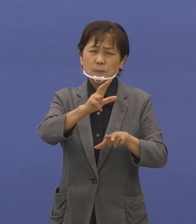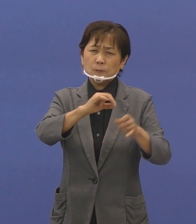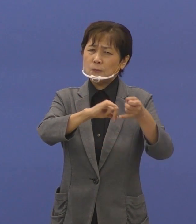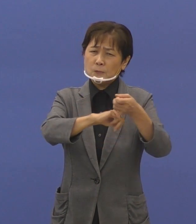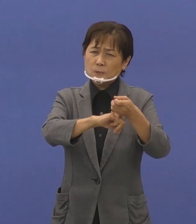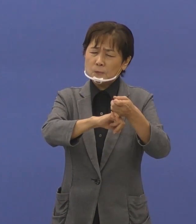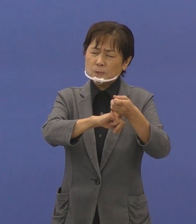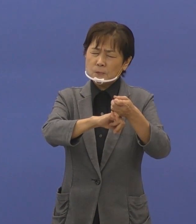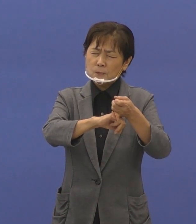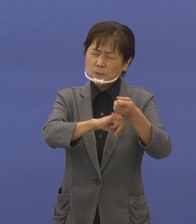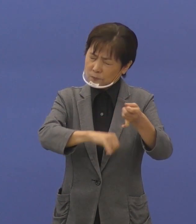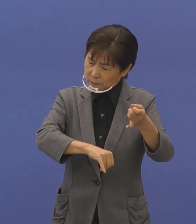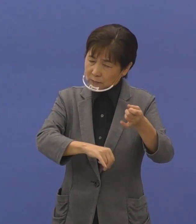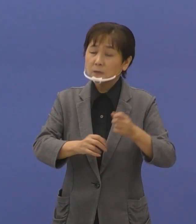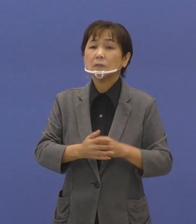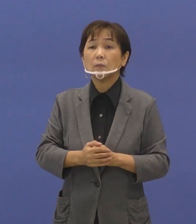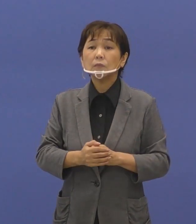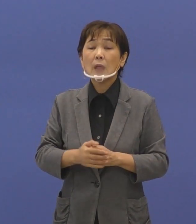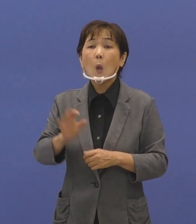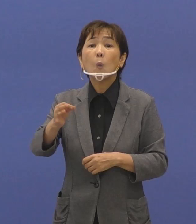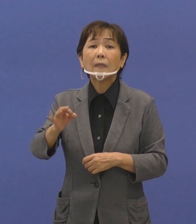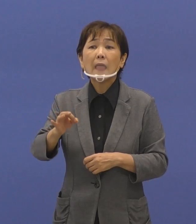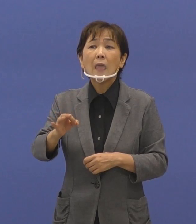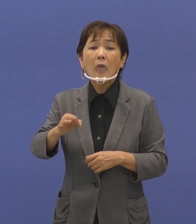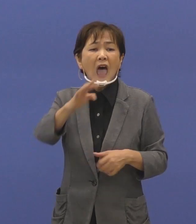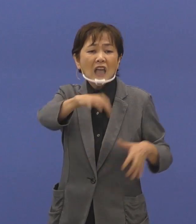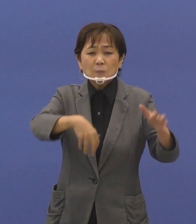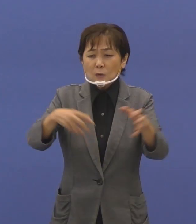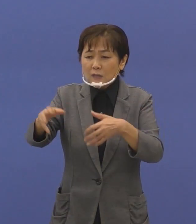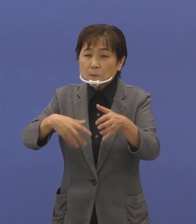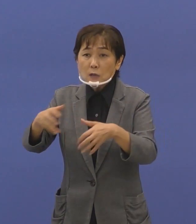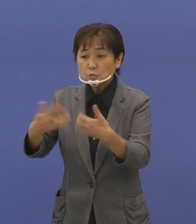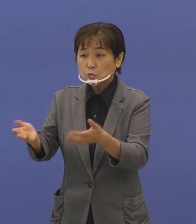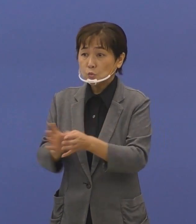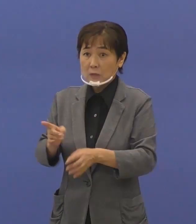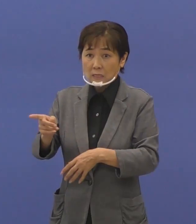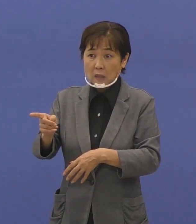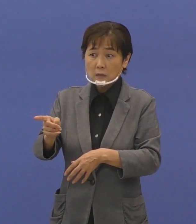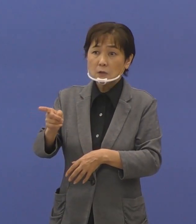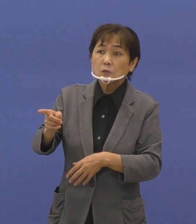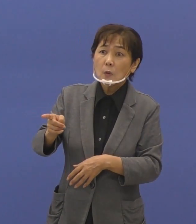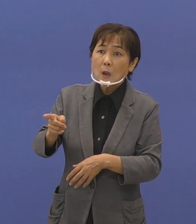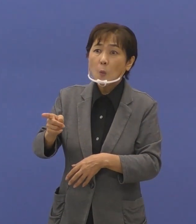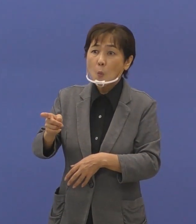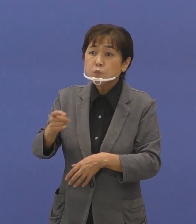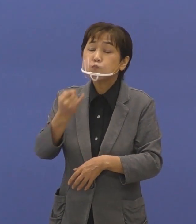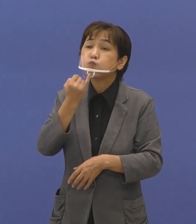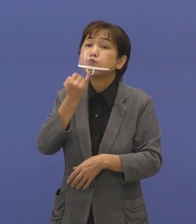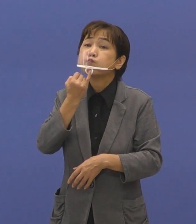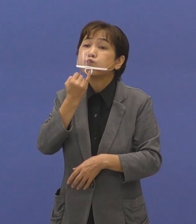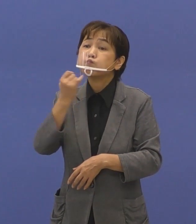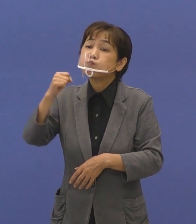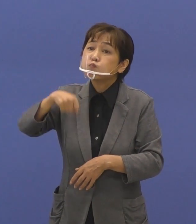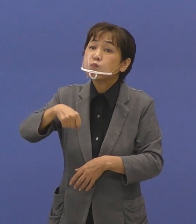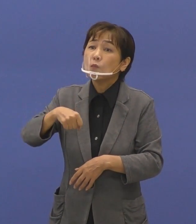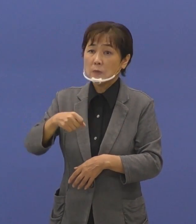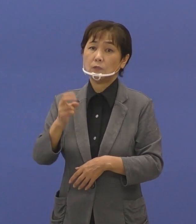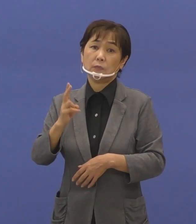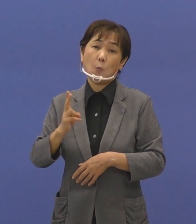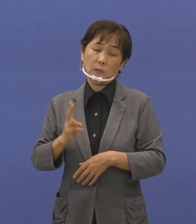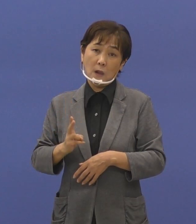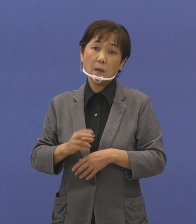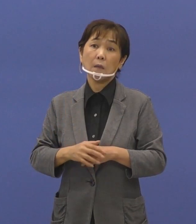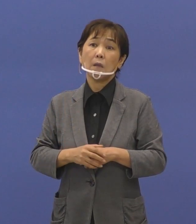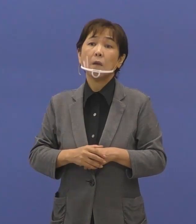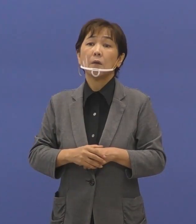このお金集めを行っている団体をあたかもこう認めているような、その宣伝